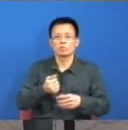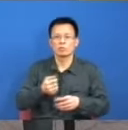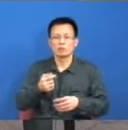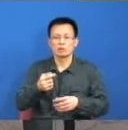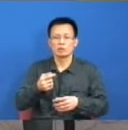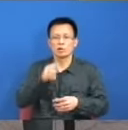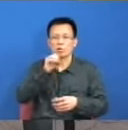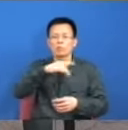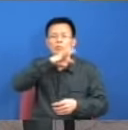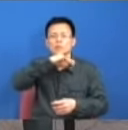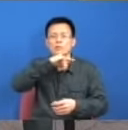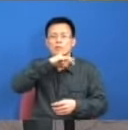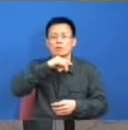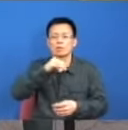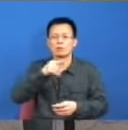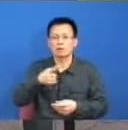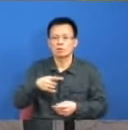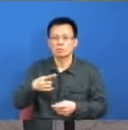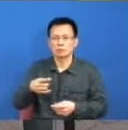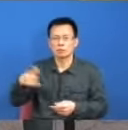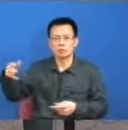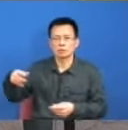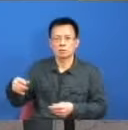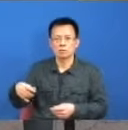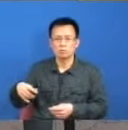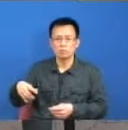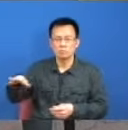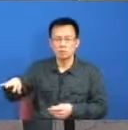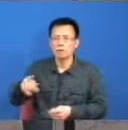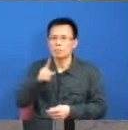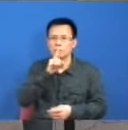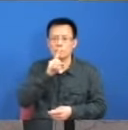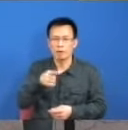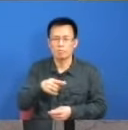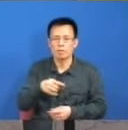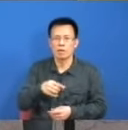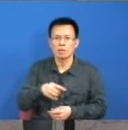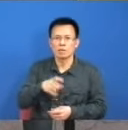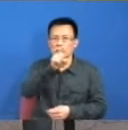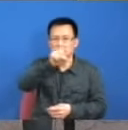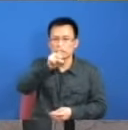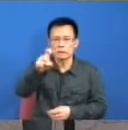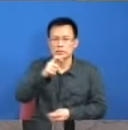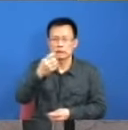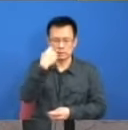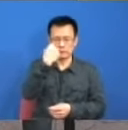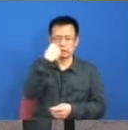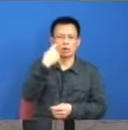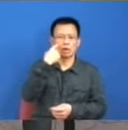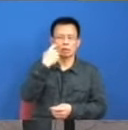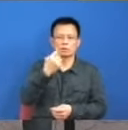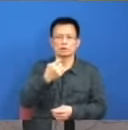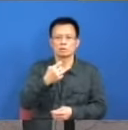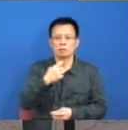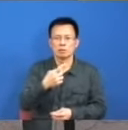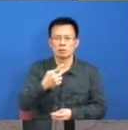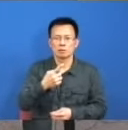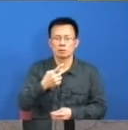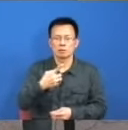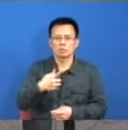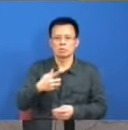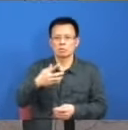咗，又或者盧永樂醫生都講咗啦， 係 個小朋友係中咗胡椒噴霧嘅時候，李少光又